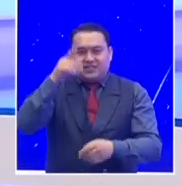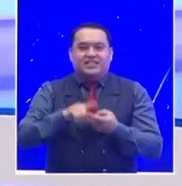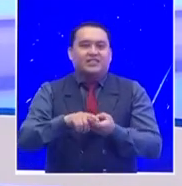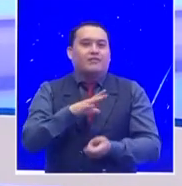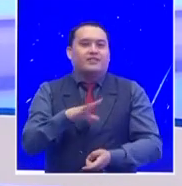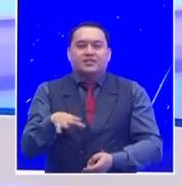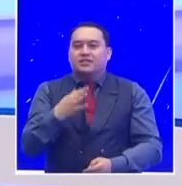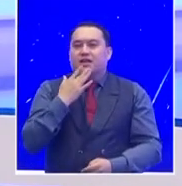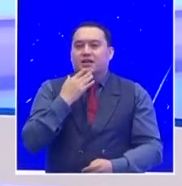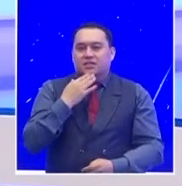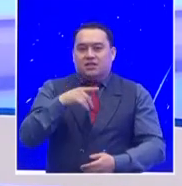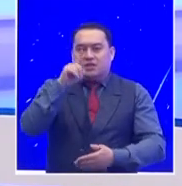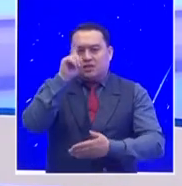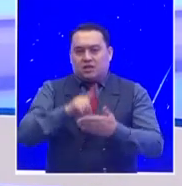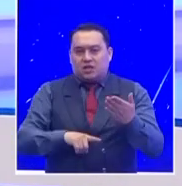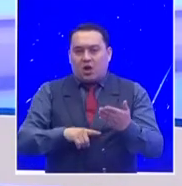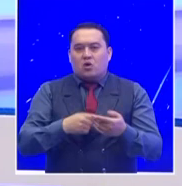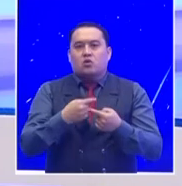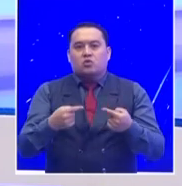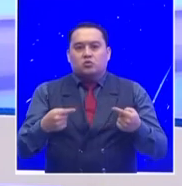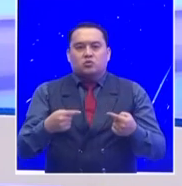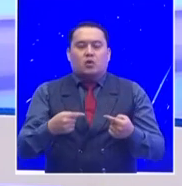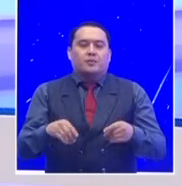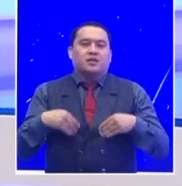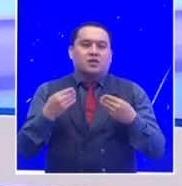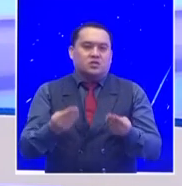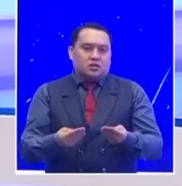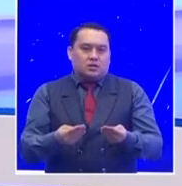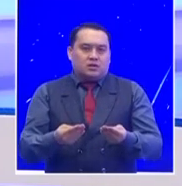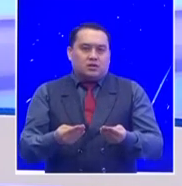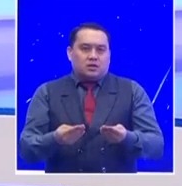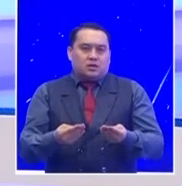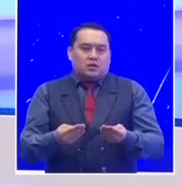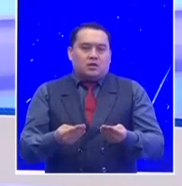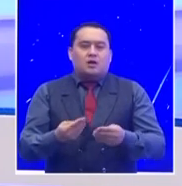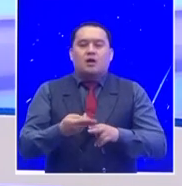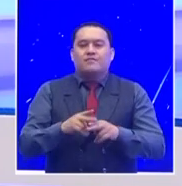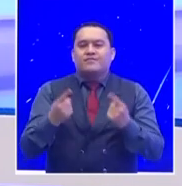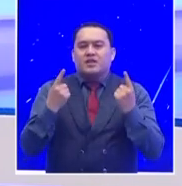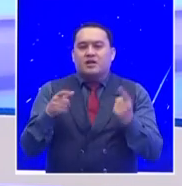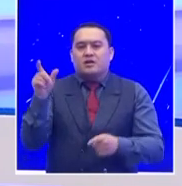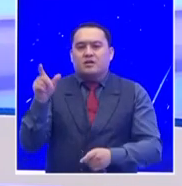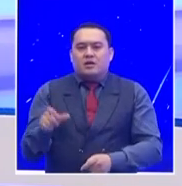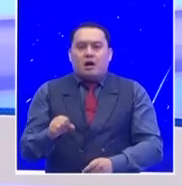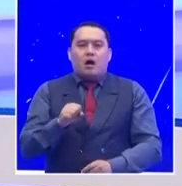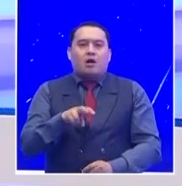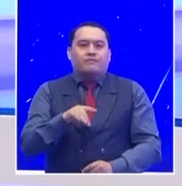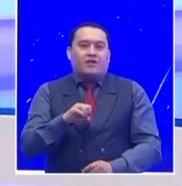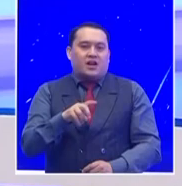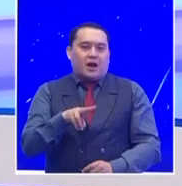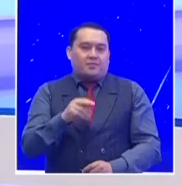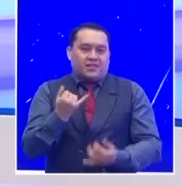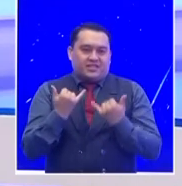зависит от национальной, расовой, социальной, религиозной принадлежности. Актуальность слов великого просветителя Аль-Фараби